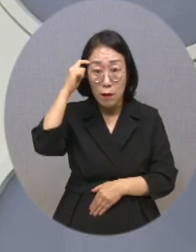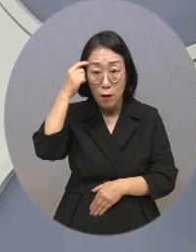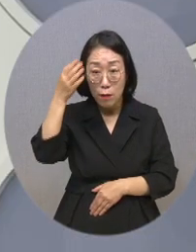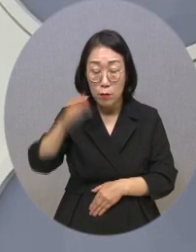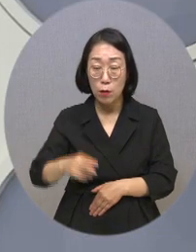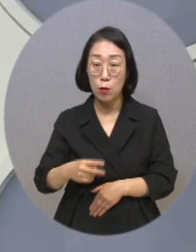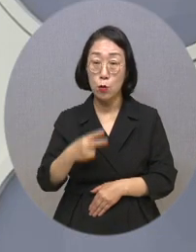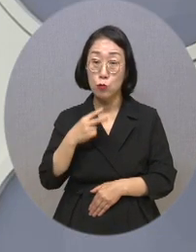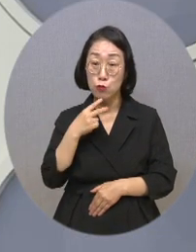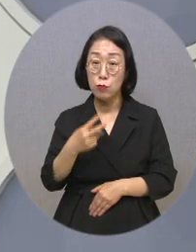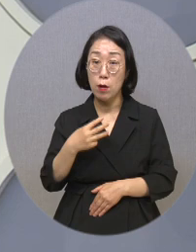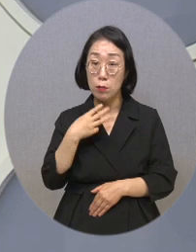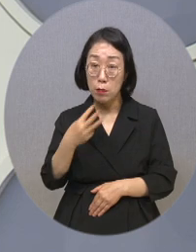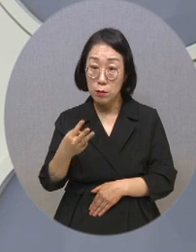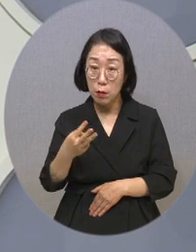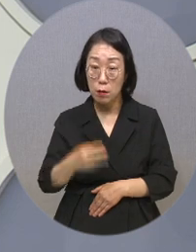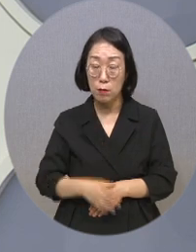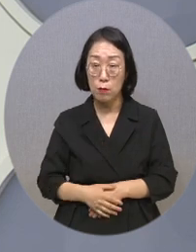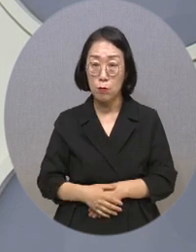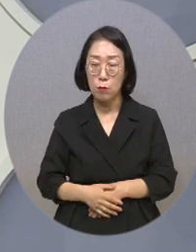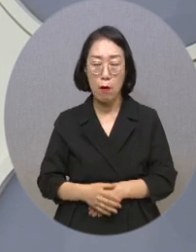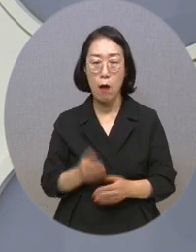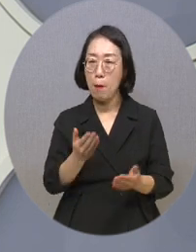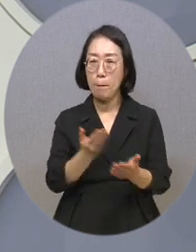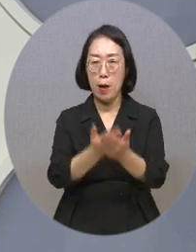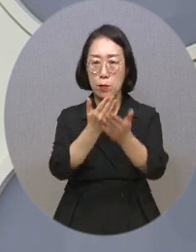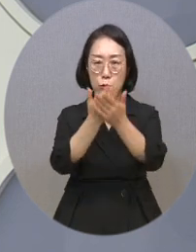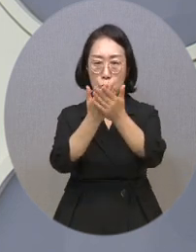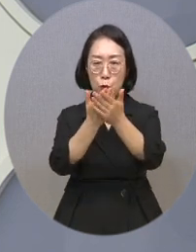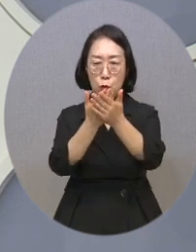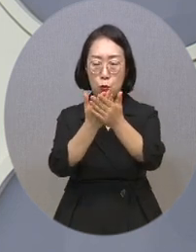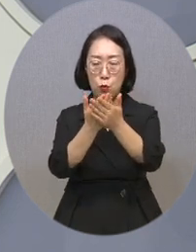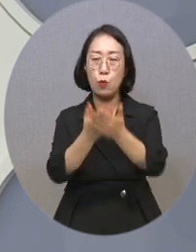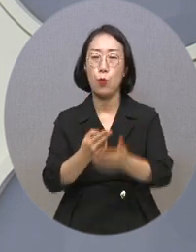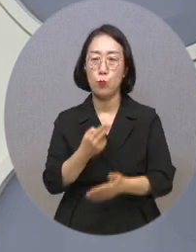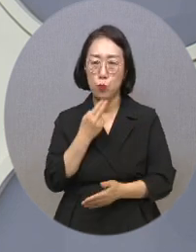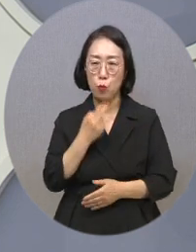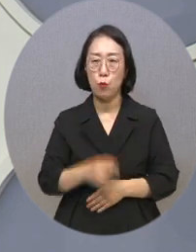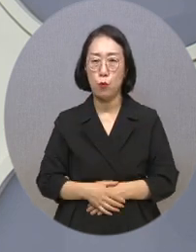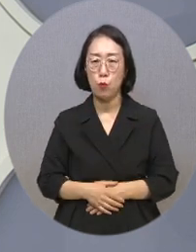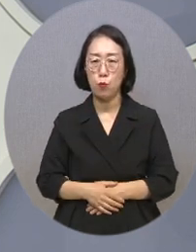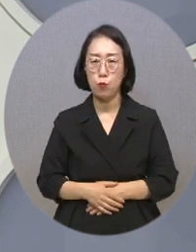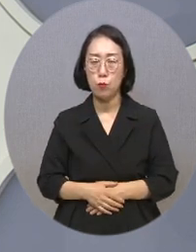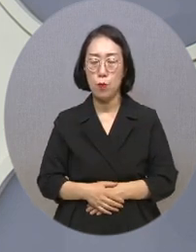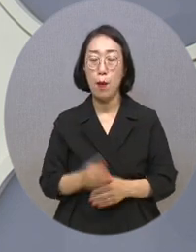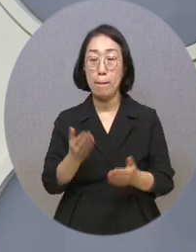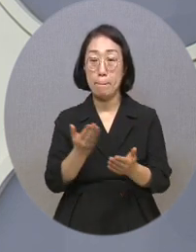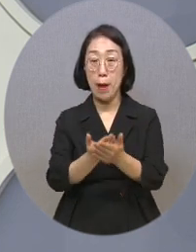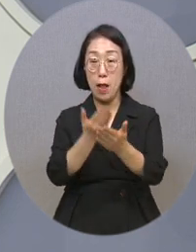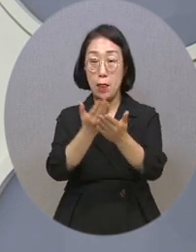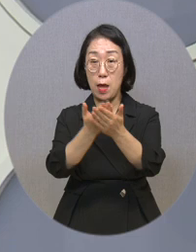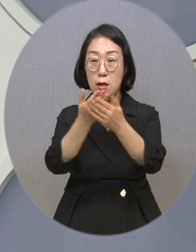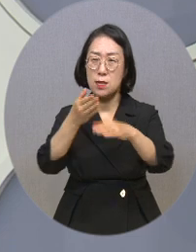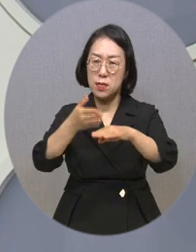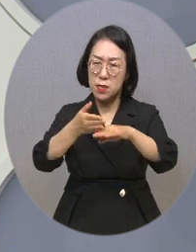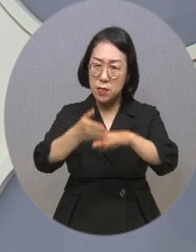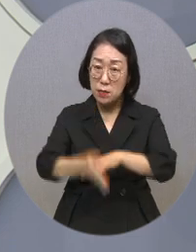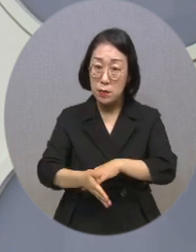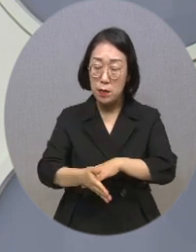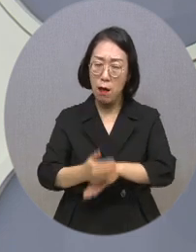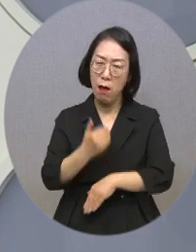두세 세살 때도 그 진전이 잘 안 그 안 되고 그 발달 자체가 저기